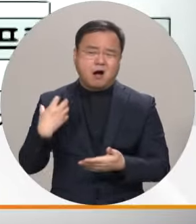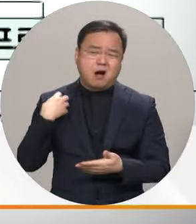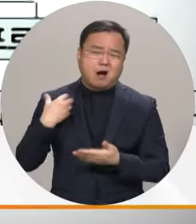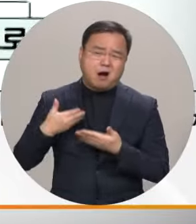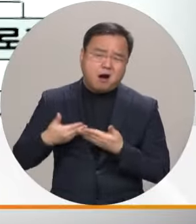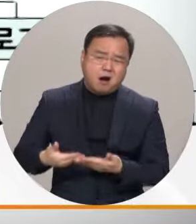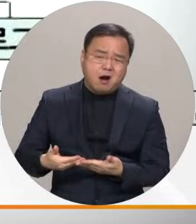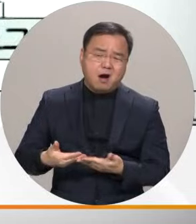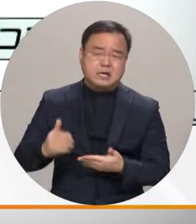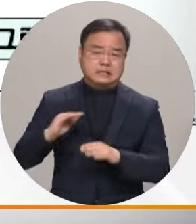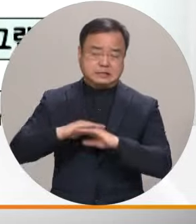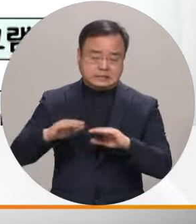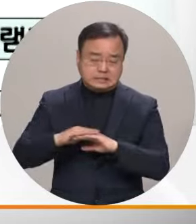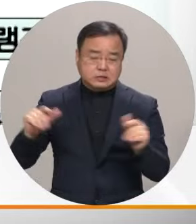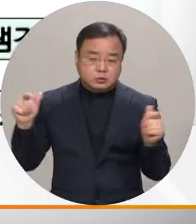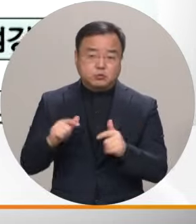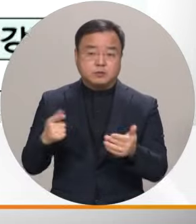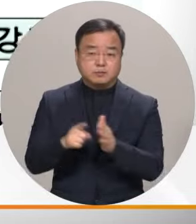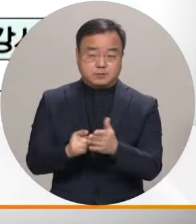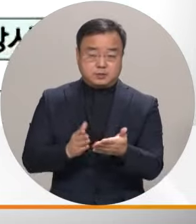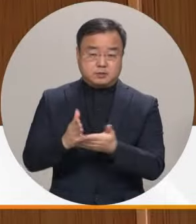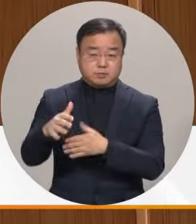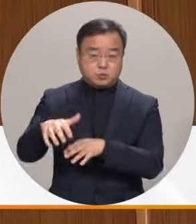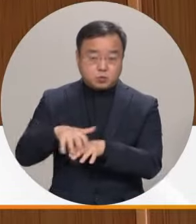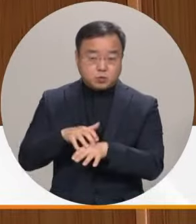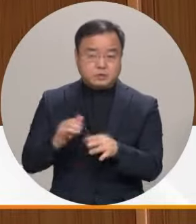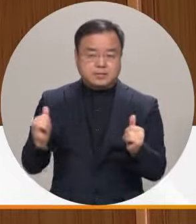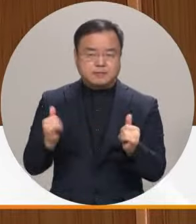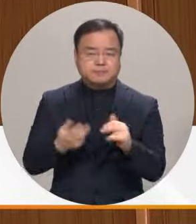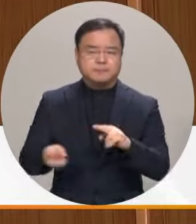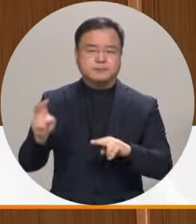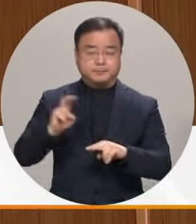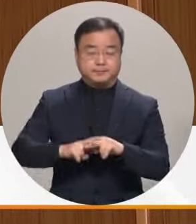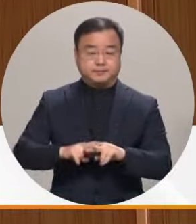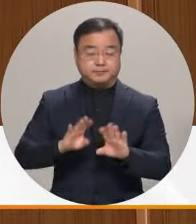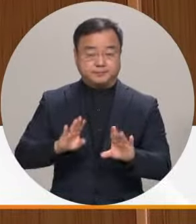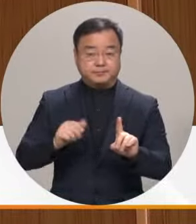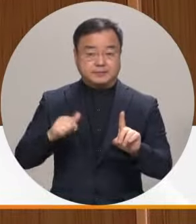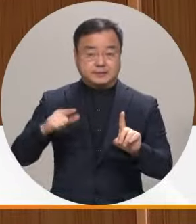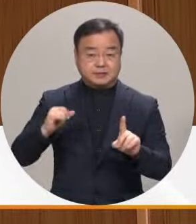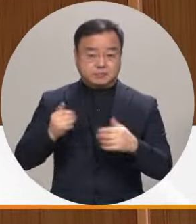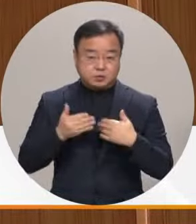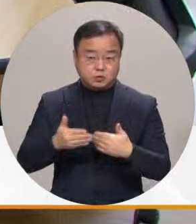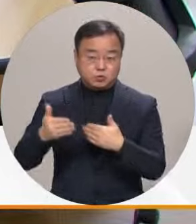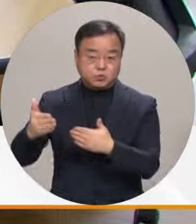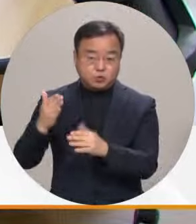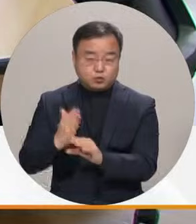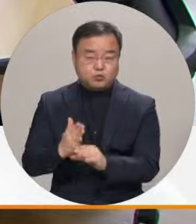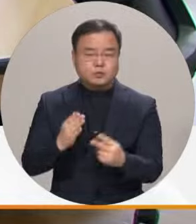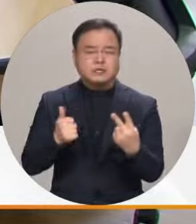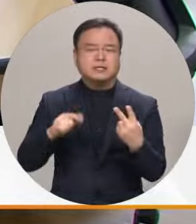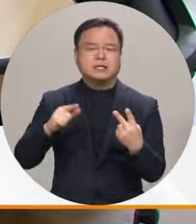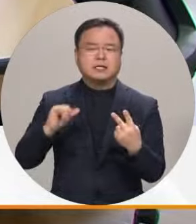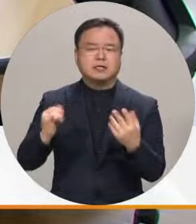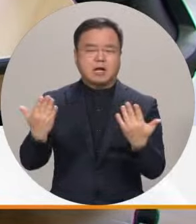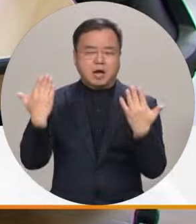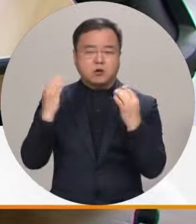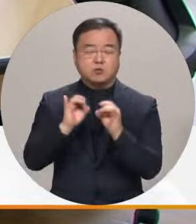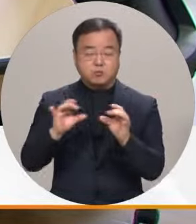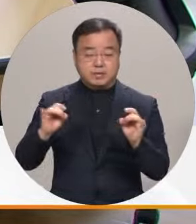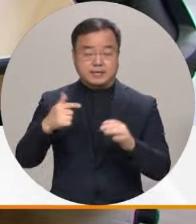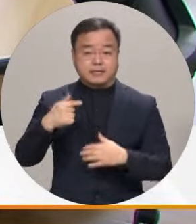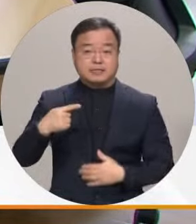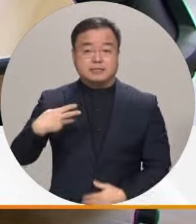전담 조직과 인력도 배치합니다 1학기는 과도기로 운영하되 2학기부터는 학교마다 늘봄